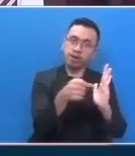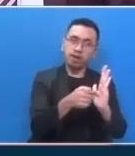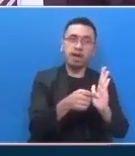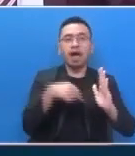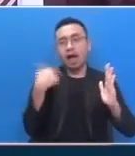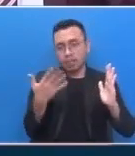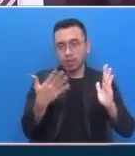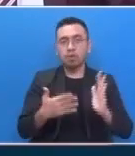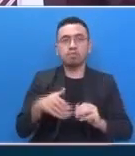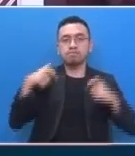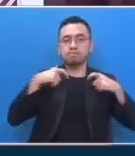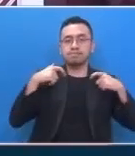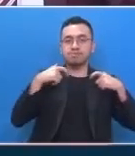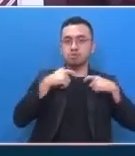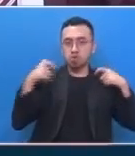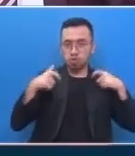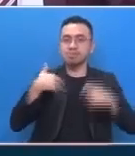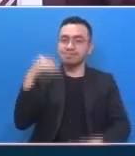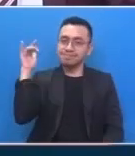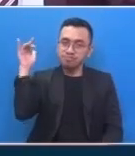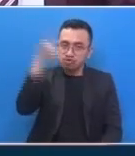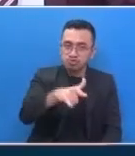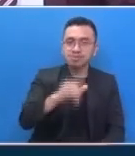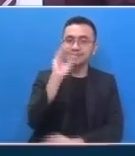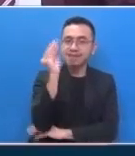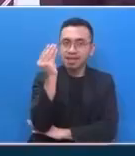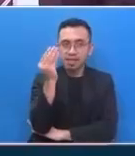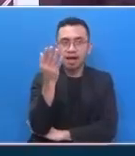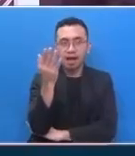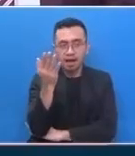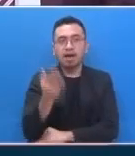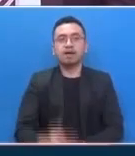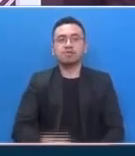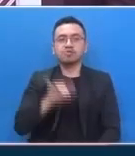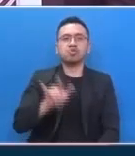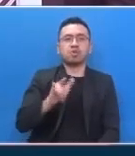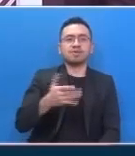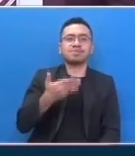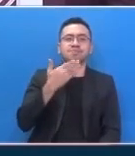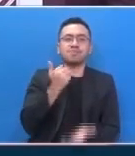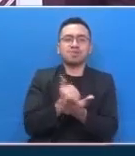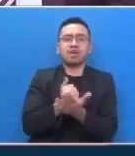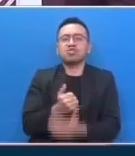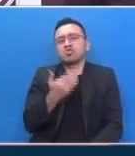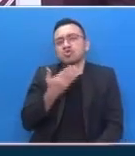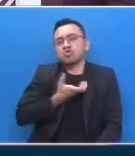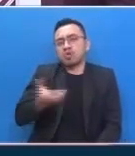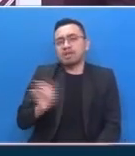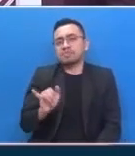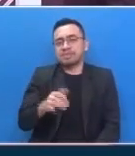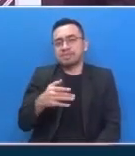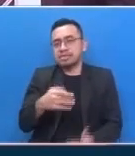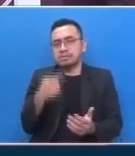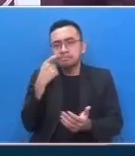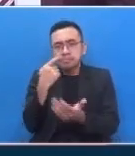mengundang ke Jakarta will Pak Jokowi orang orang yang sangat suka dengan bahasa-bahasa simbolik seperti itu dan kalau kita lihat Pak Jokowi